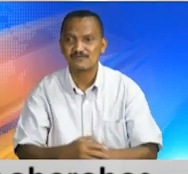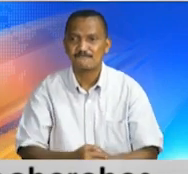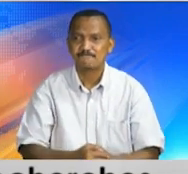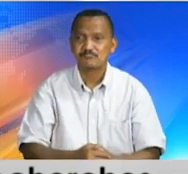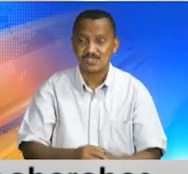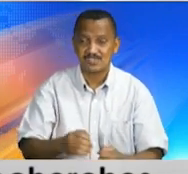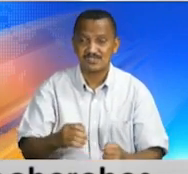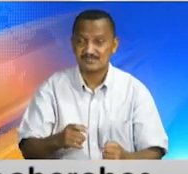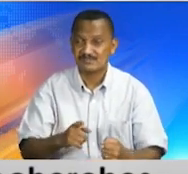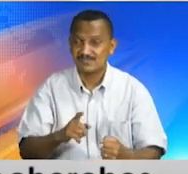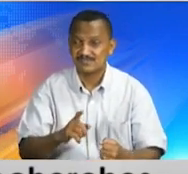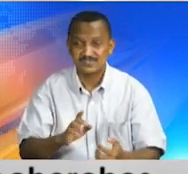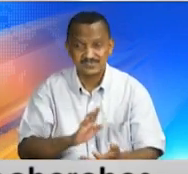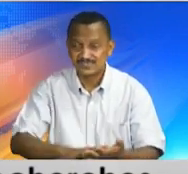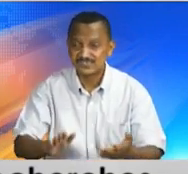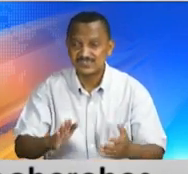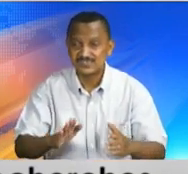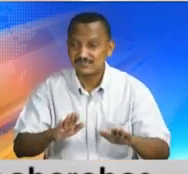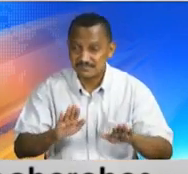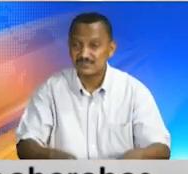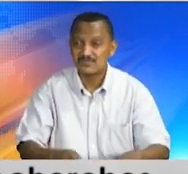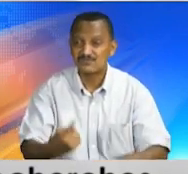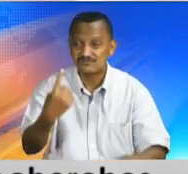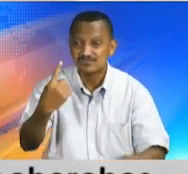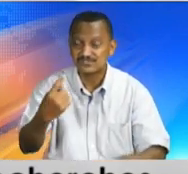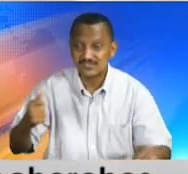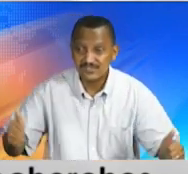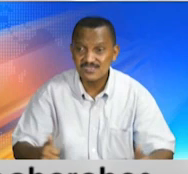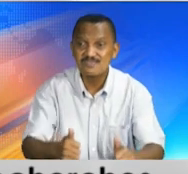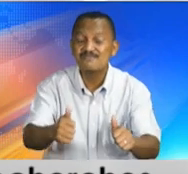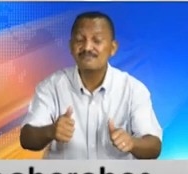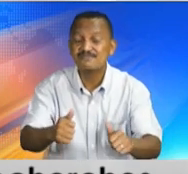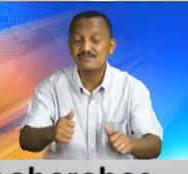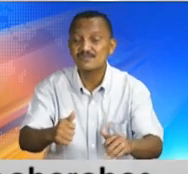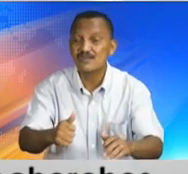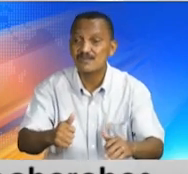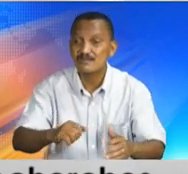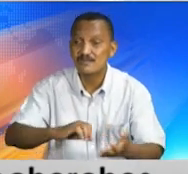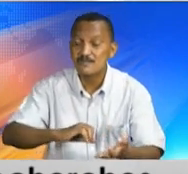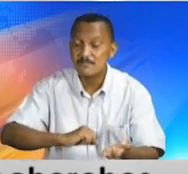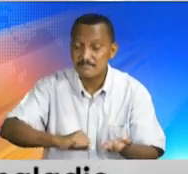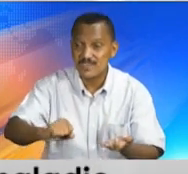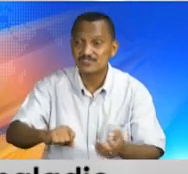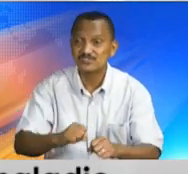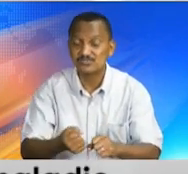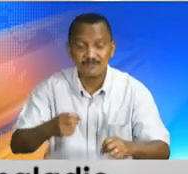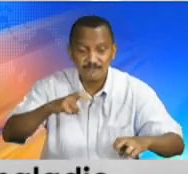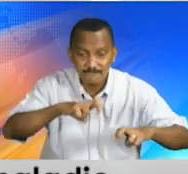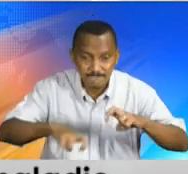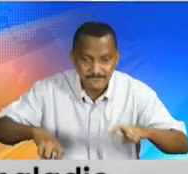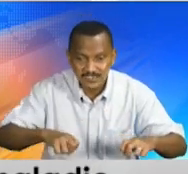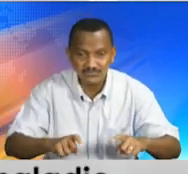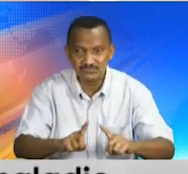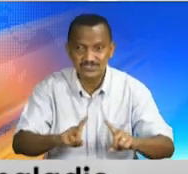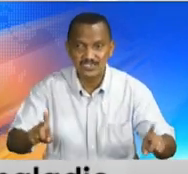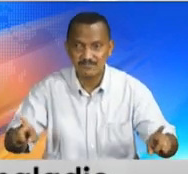tsy mitsahatra ihany koa nefa zany a no fiaraha-miasa avy amin'ireo centre de recherche dia efa misy ihany koa